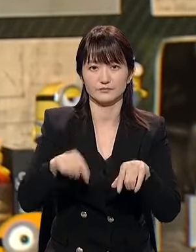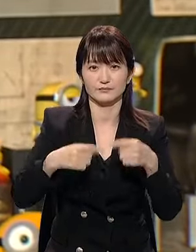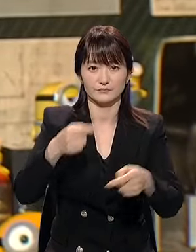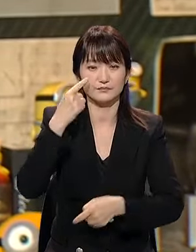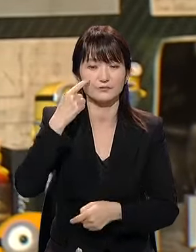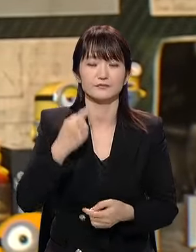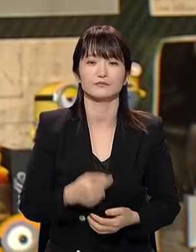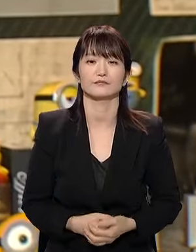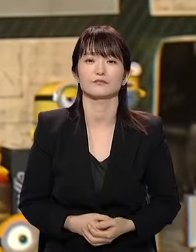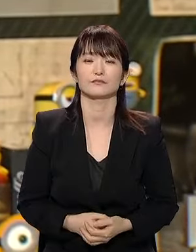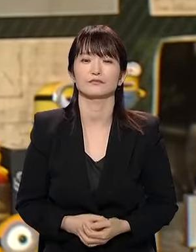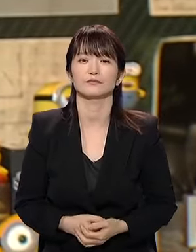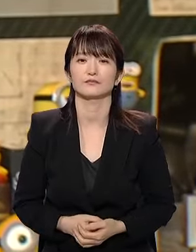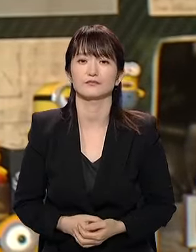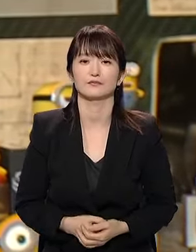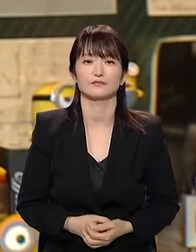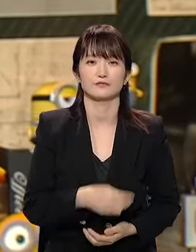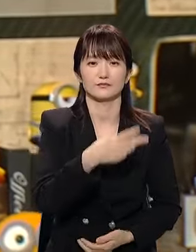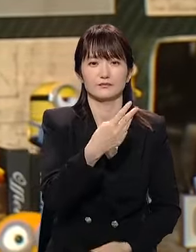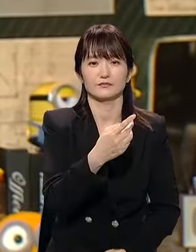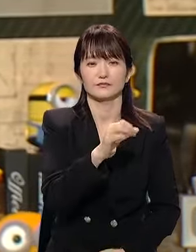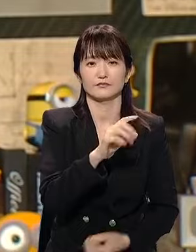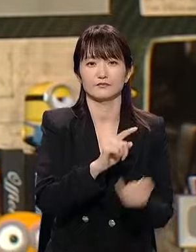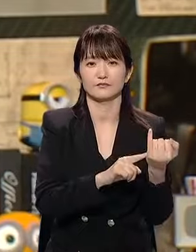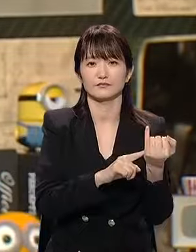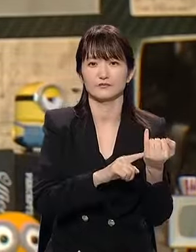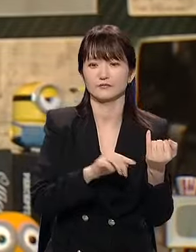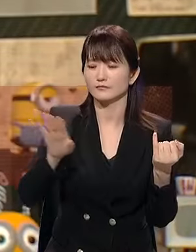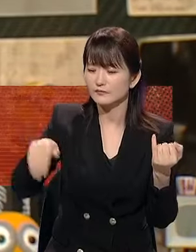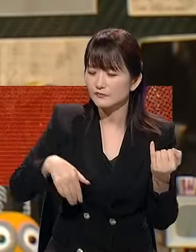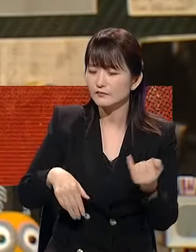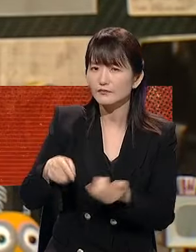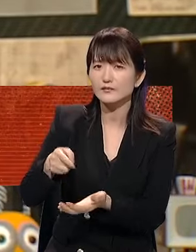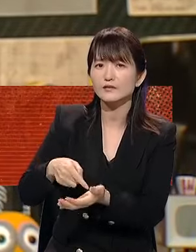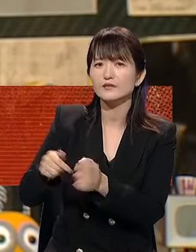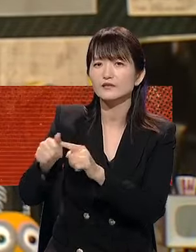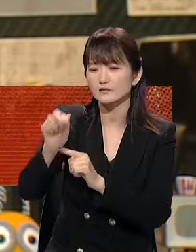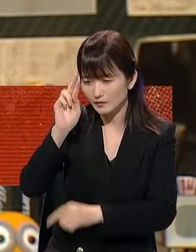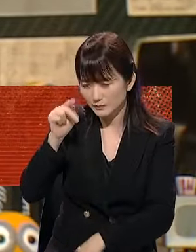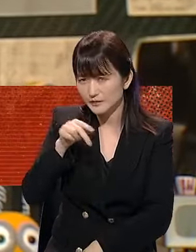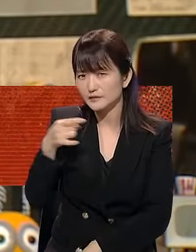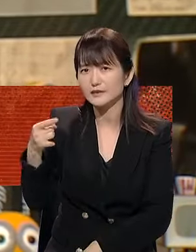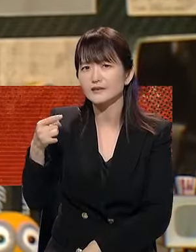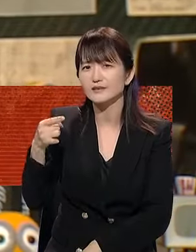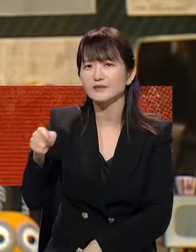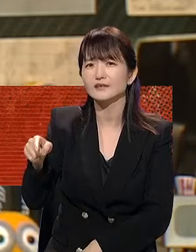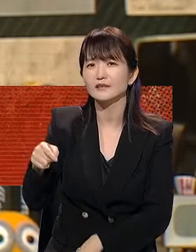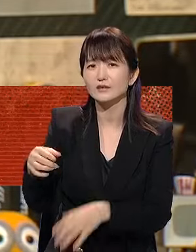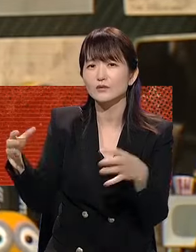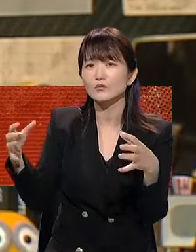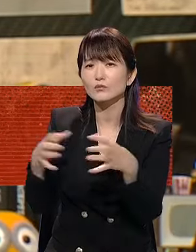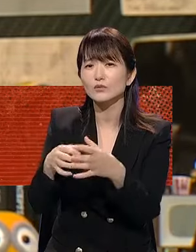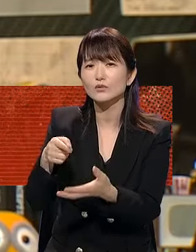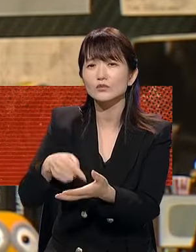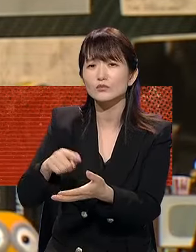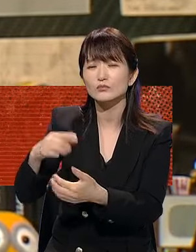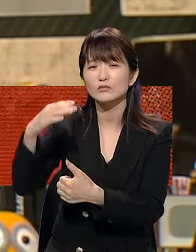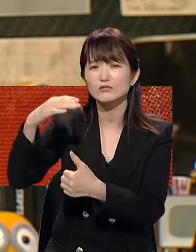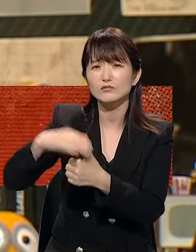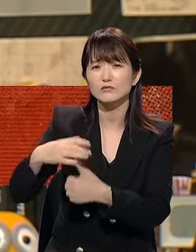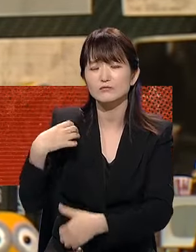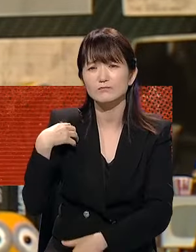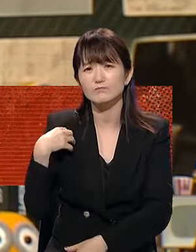참여해 보시죠 먼저 사연자 통장입니다 아니 저기요 총무님 박상희 총무님 통장 모임 총무가 무슨 감투도